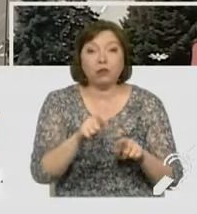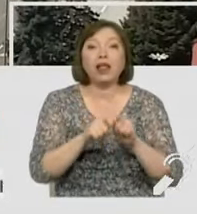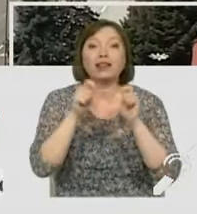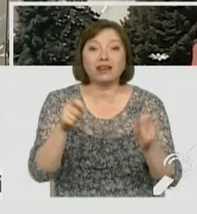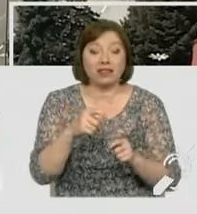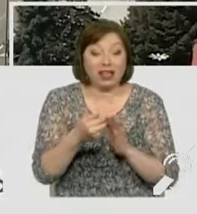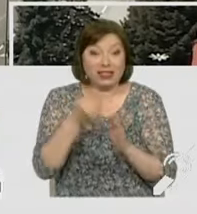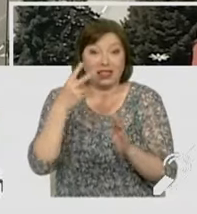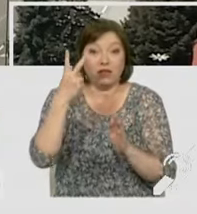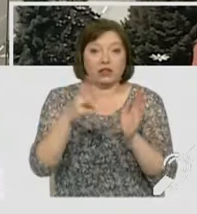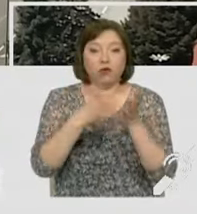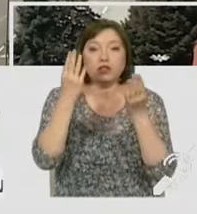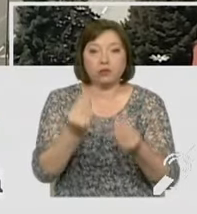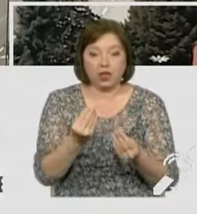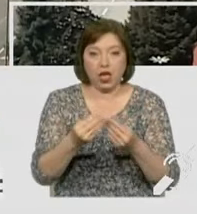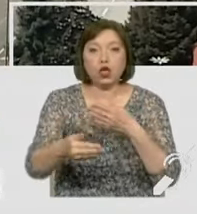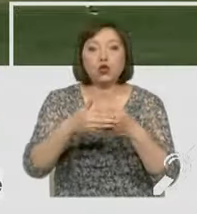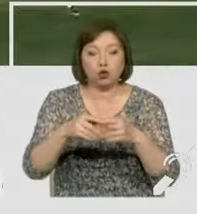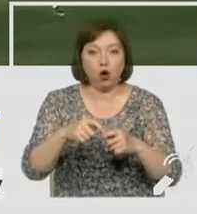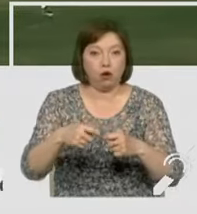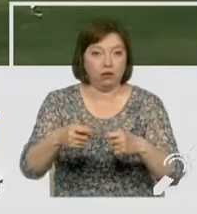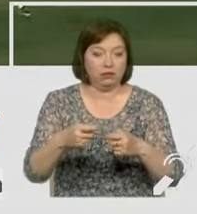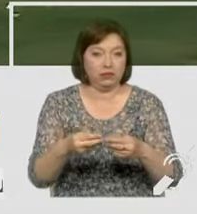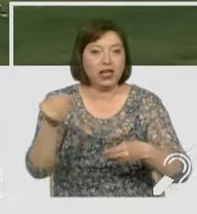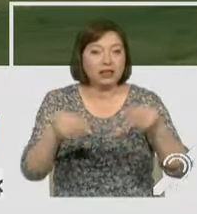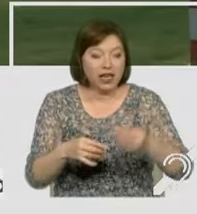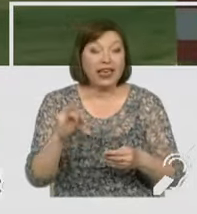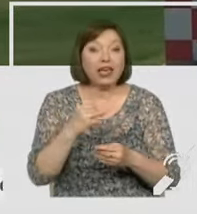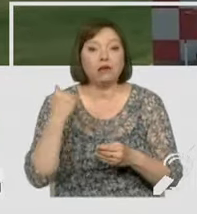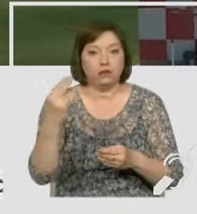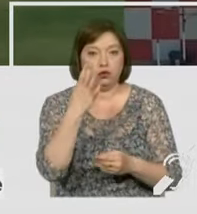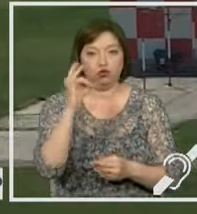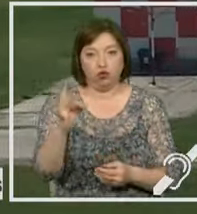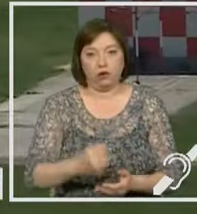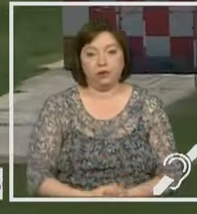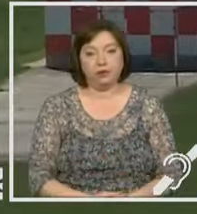cu 28 de zile înaintea tranzacției și era controlată de fugarul Ilan Șor.